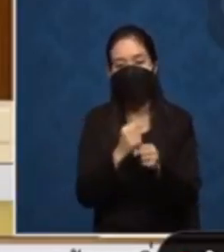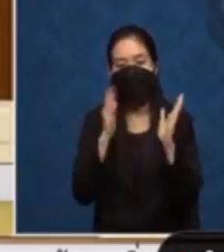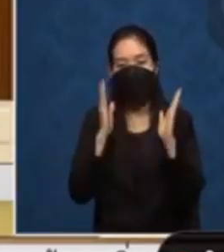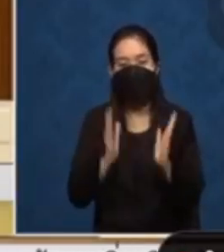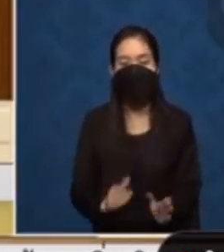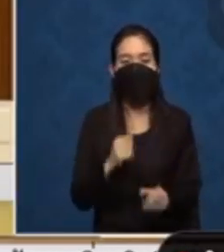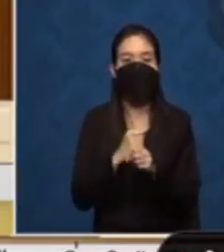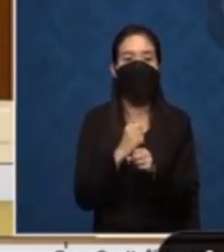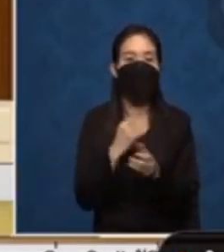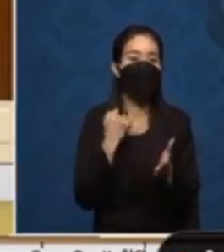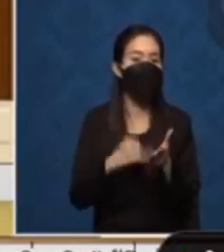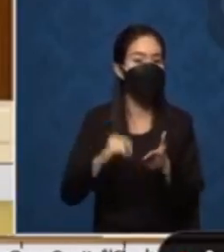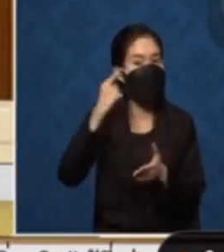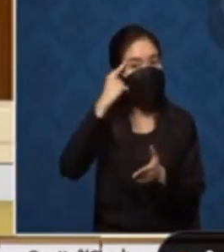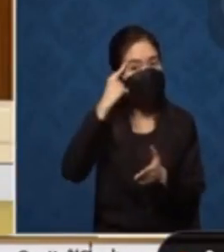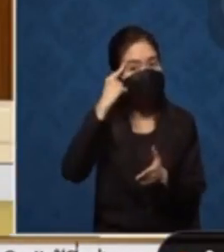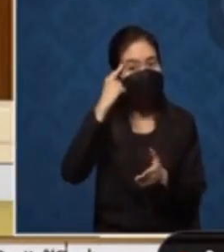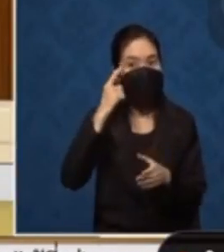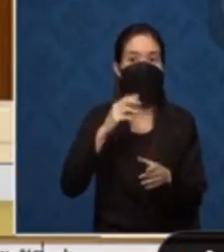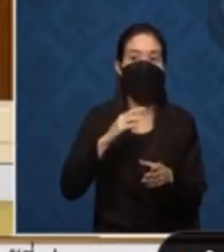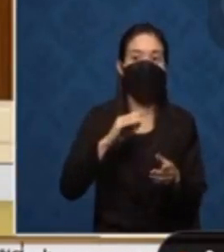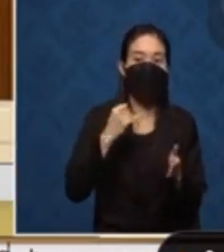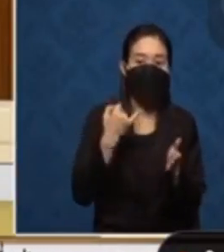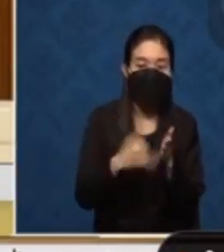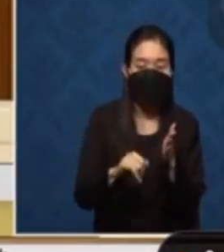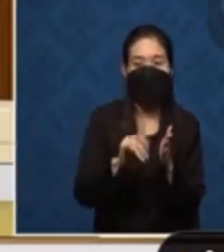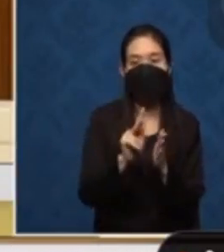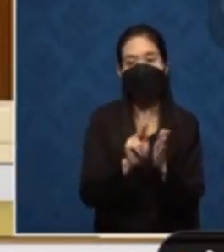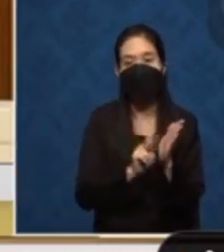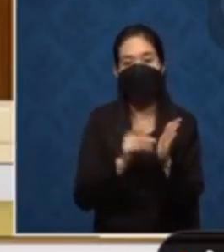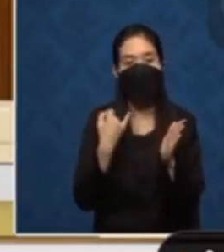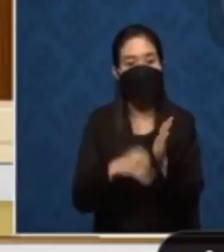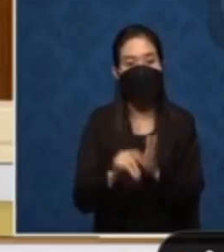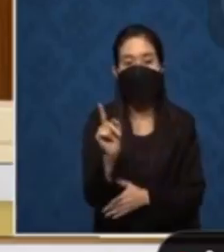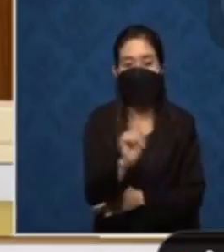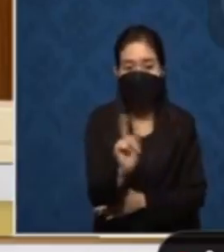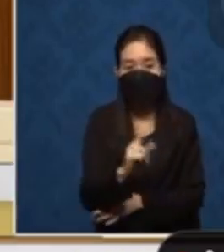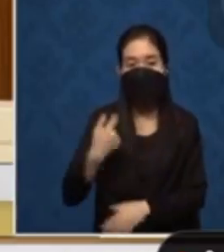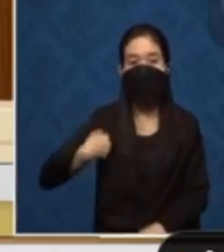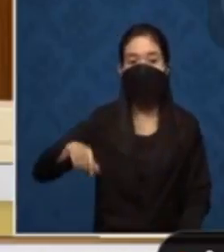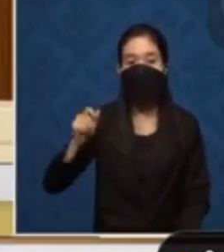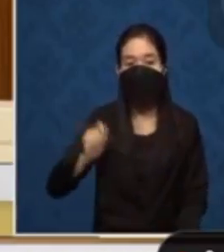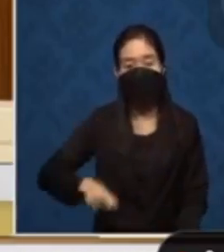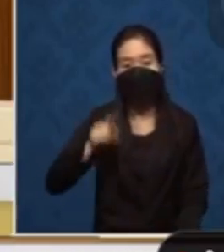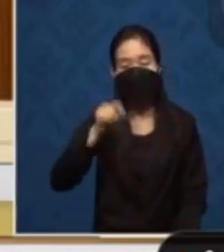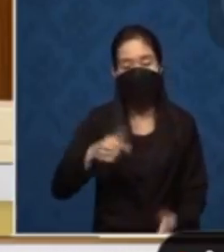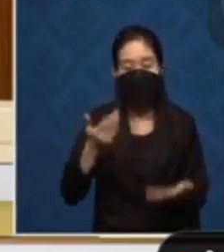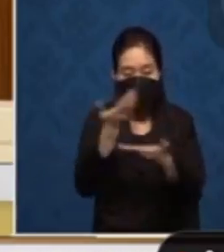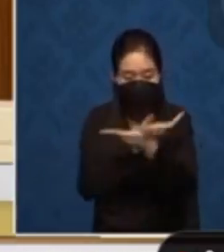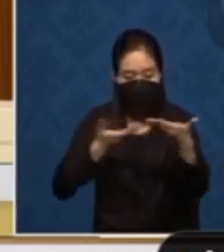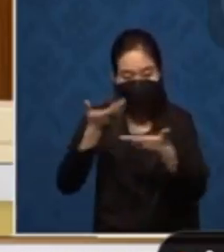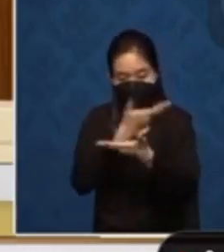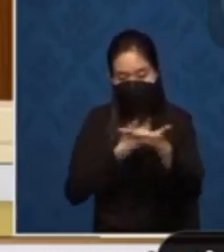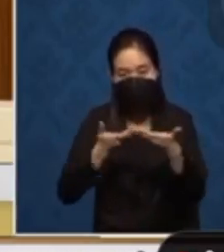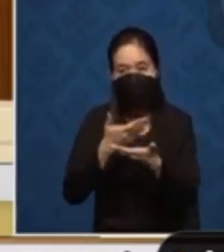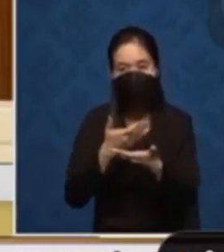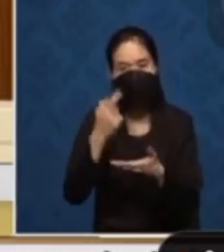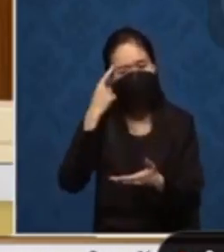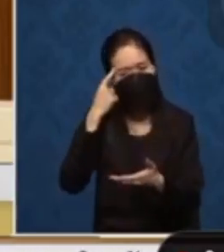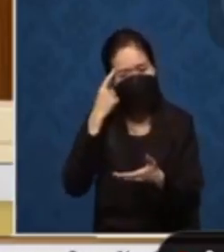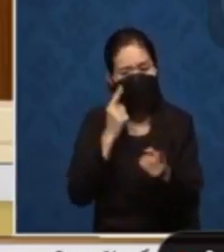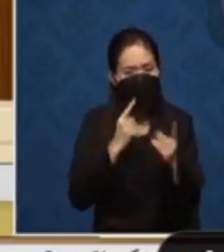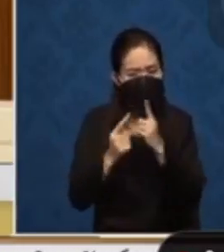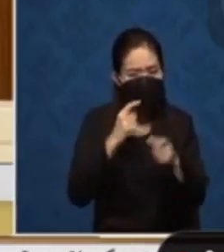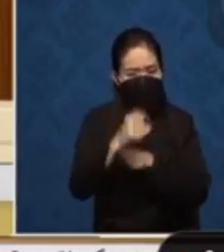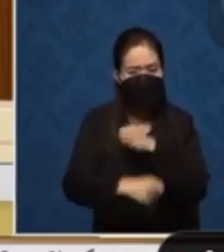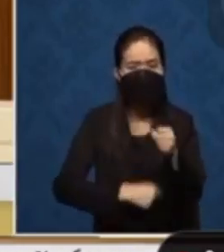ิคาดี แม้เปคาดีที่ข้อที่จิงทคาดีไม่ซับซอนและสารยธิธรมตามปกติน่าจะพี่นาเศตสิ้นได้ในระยะเวลาไม่นานหรอไม่เก